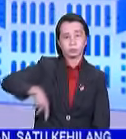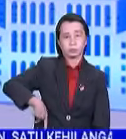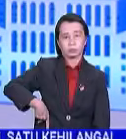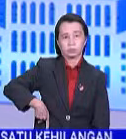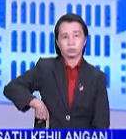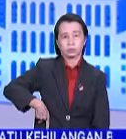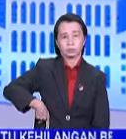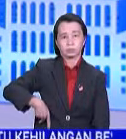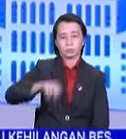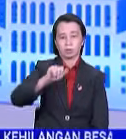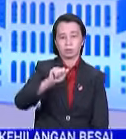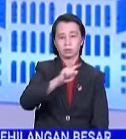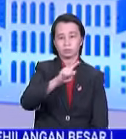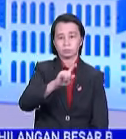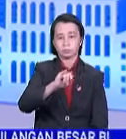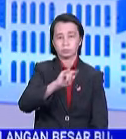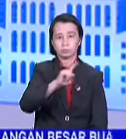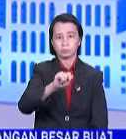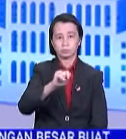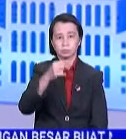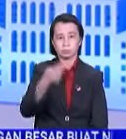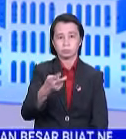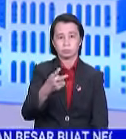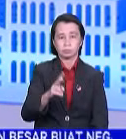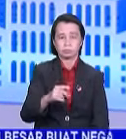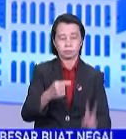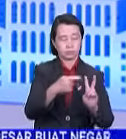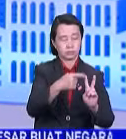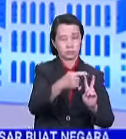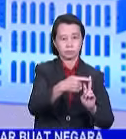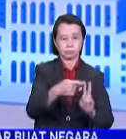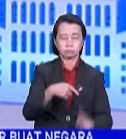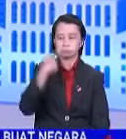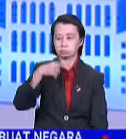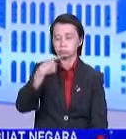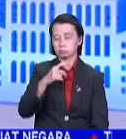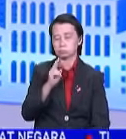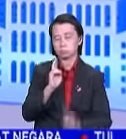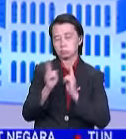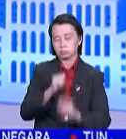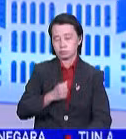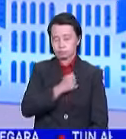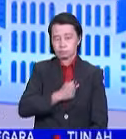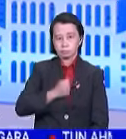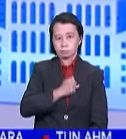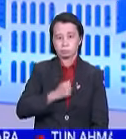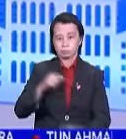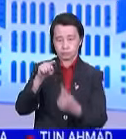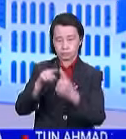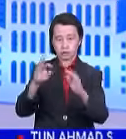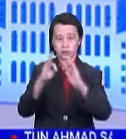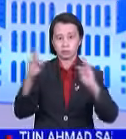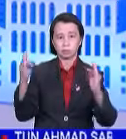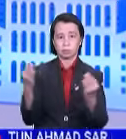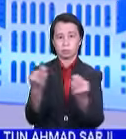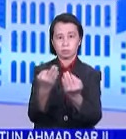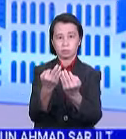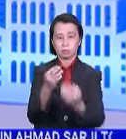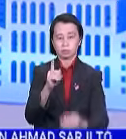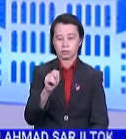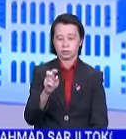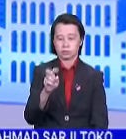Agung tungku Hajah Azizah haninah Maimunah iskandariah menjahitkan ucapan takziah kepada keluarga oleh